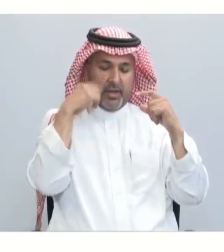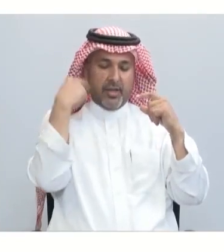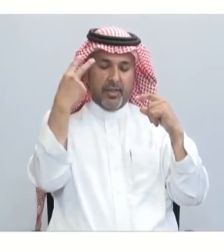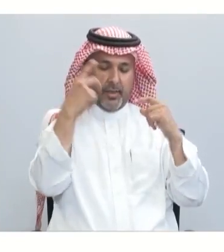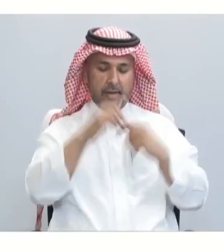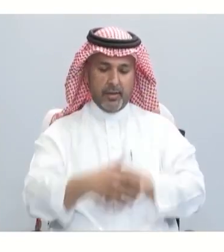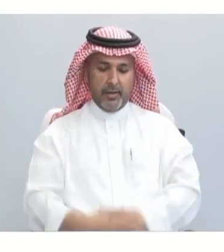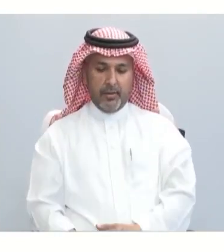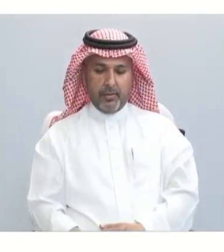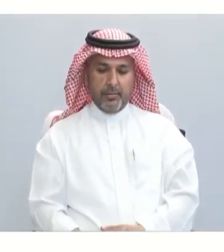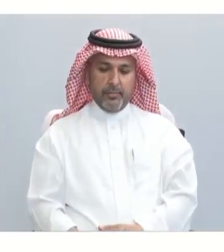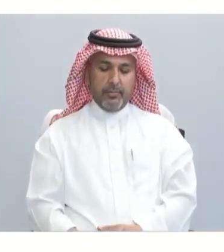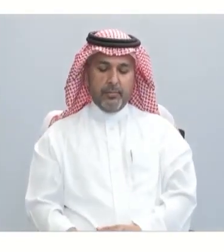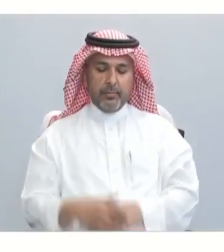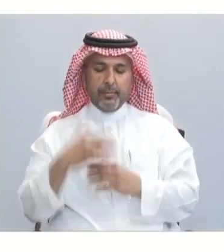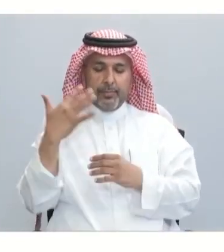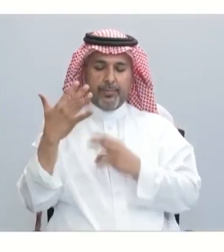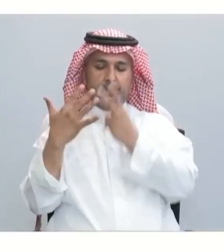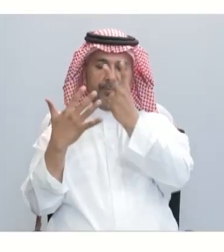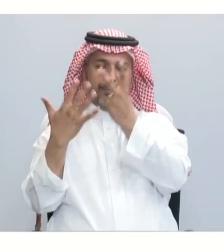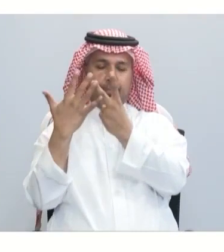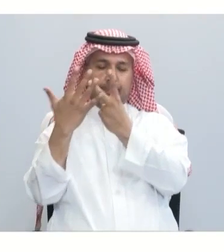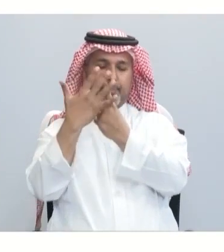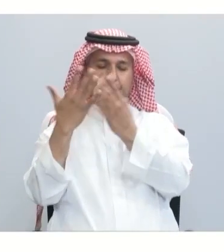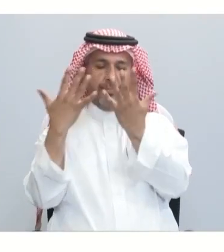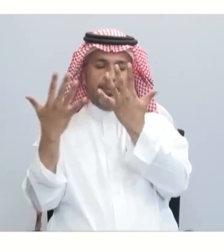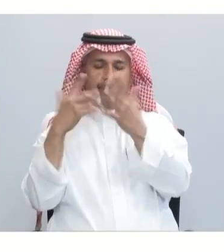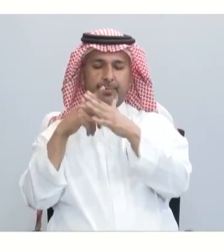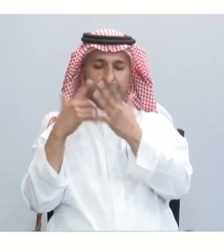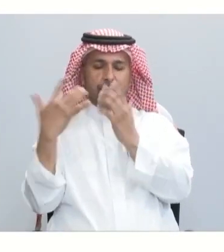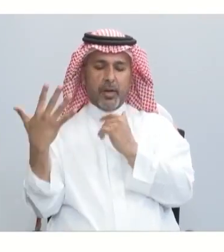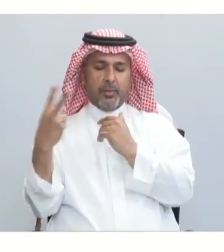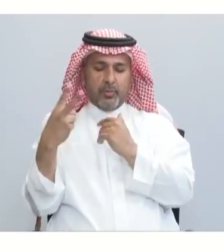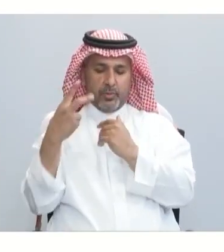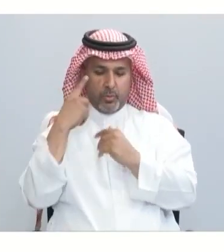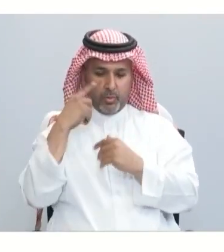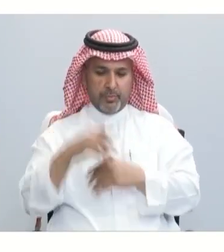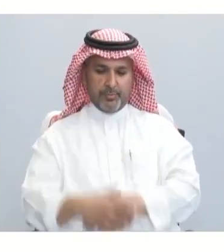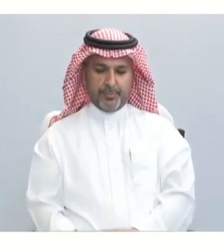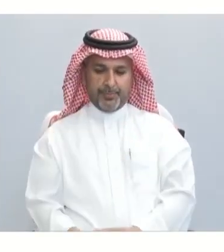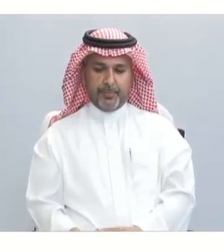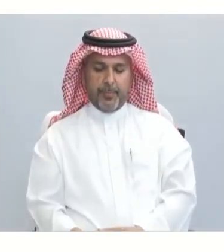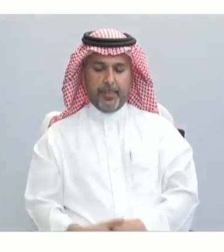5 تربيع 25 الان نحل متباينه عادي 4 اكس راح اجمع ثلاثه للطرفين يعني